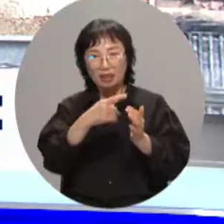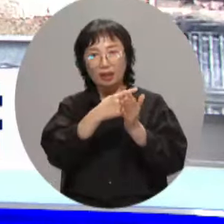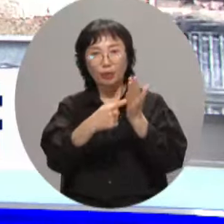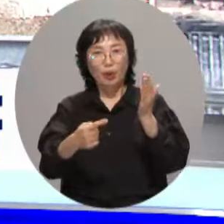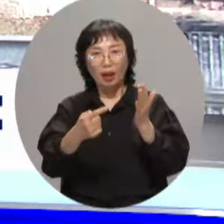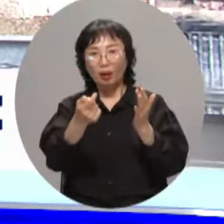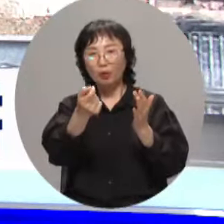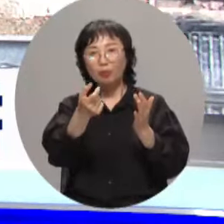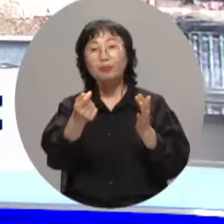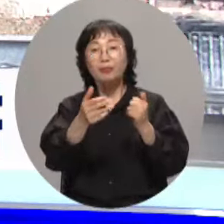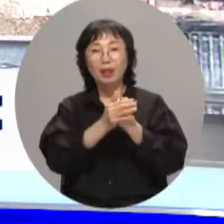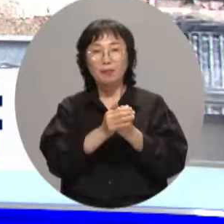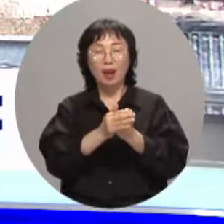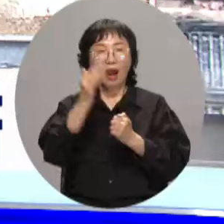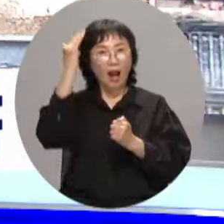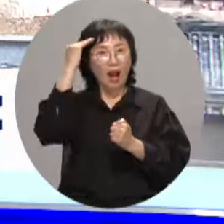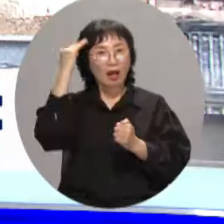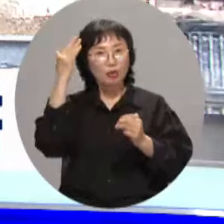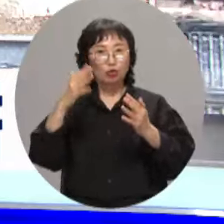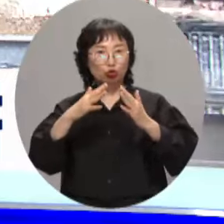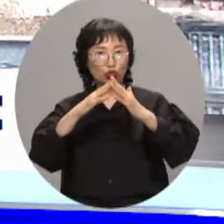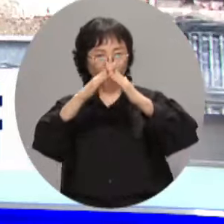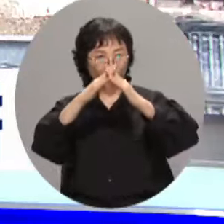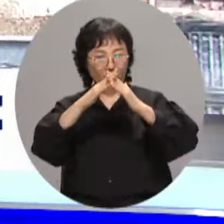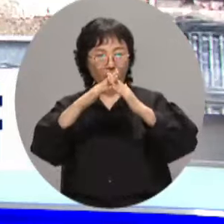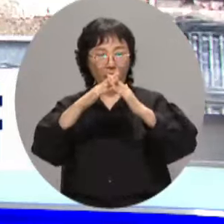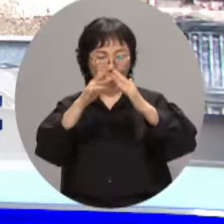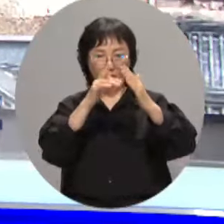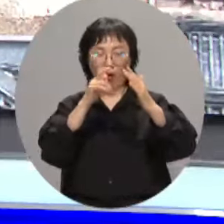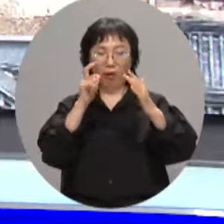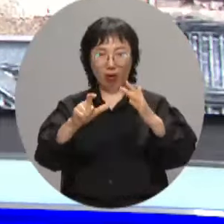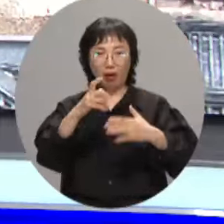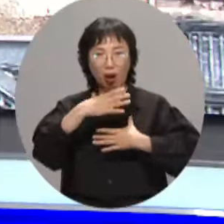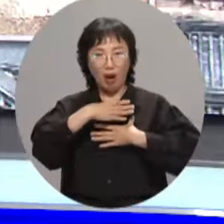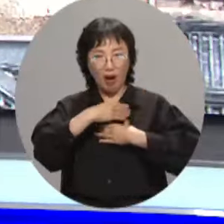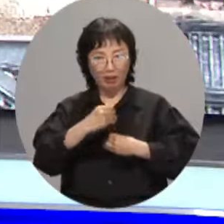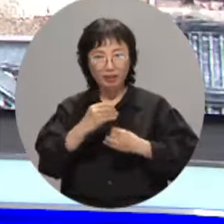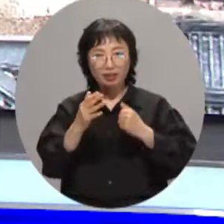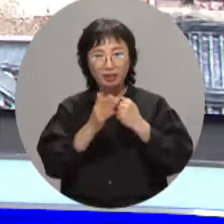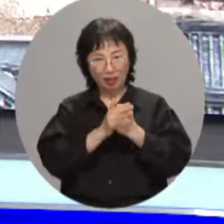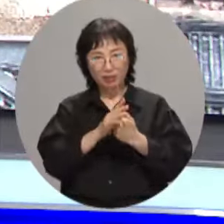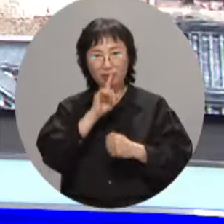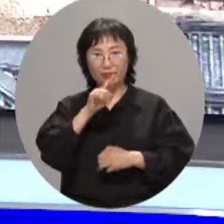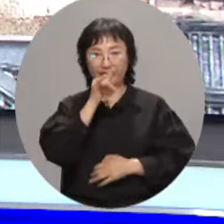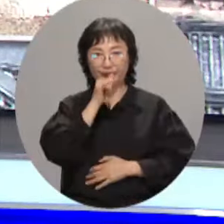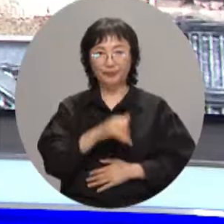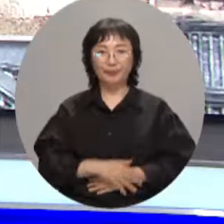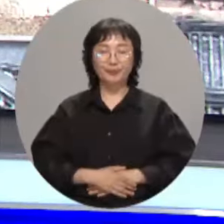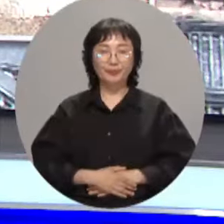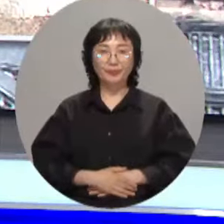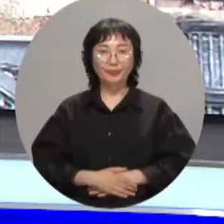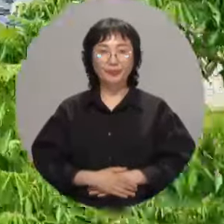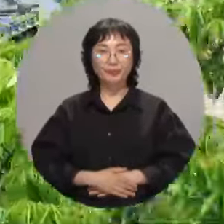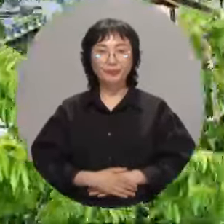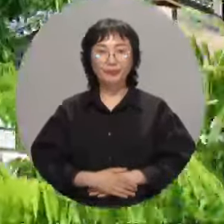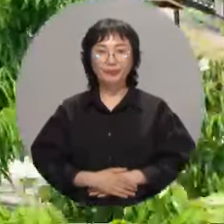한옥 건축물의 안정적인 구조 덕분이라는 진단입니다. 이종휴 기자입니다.